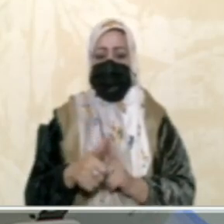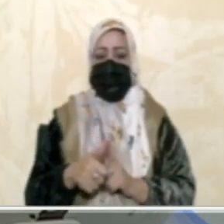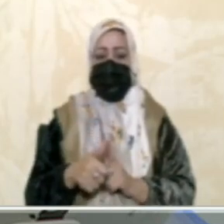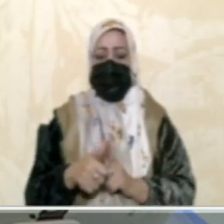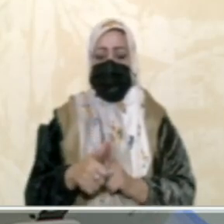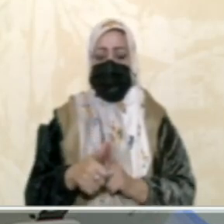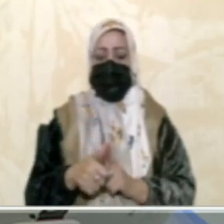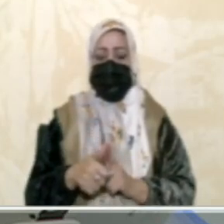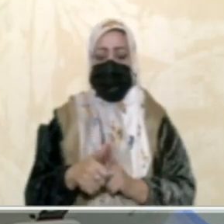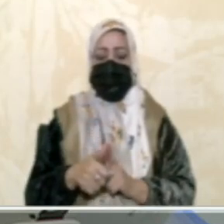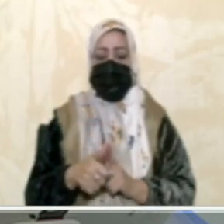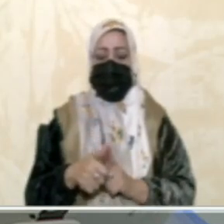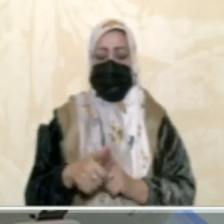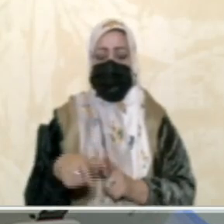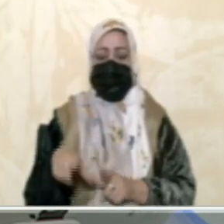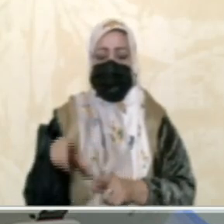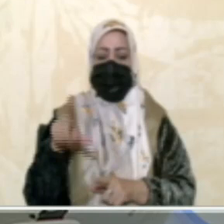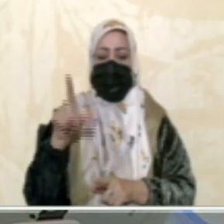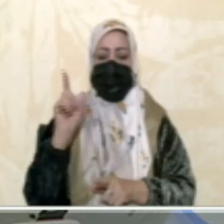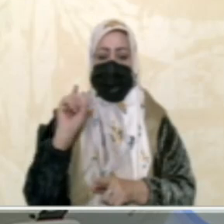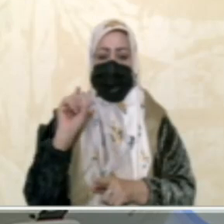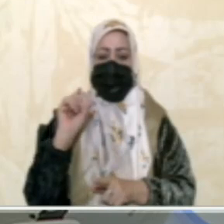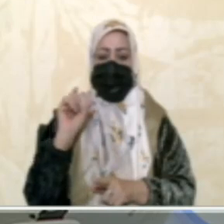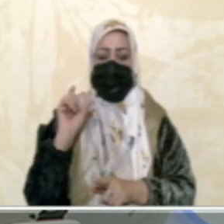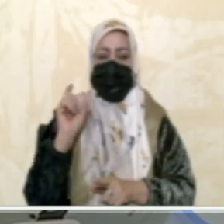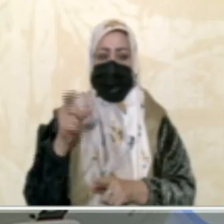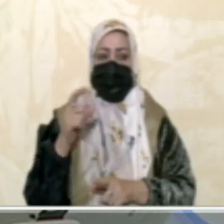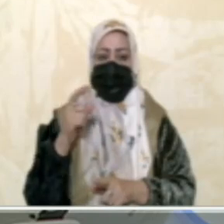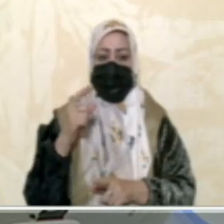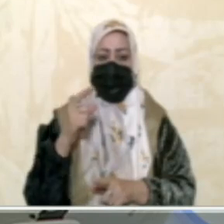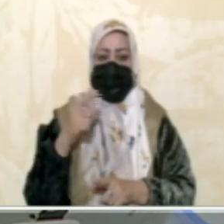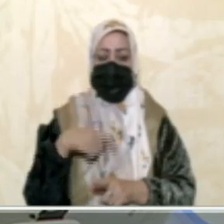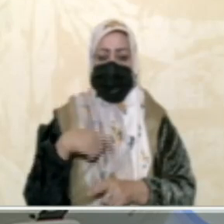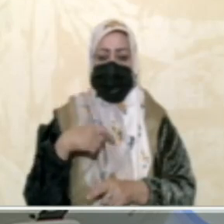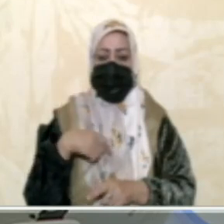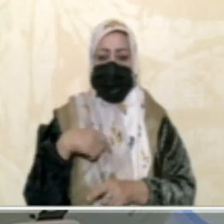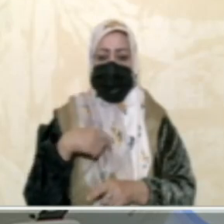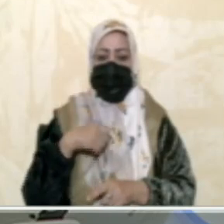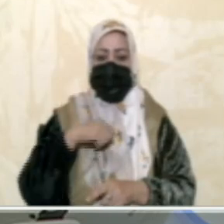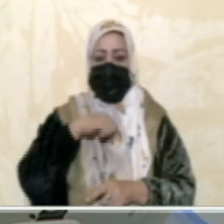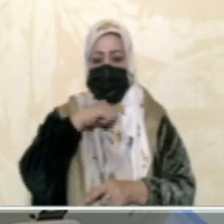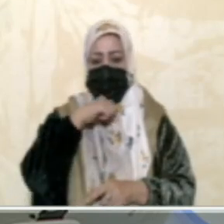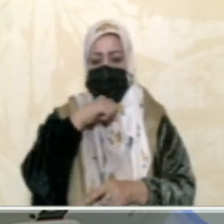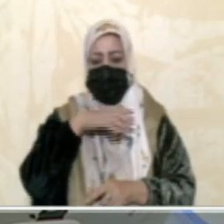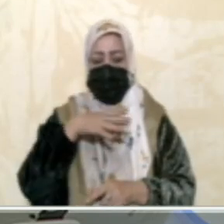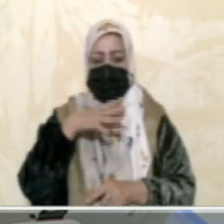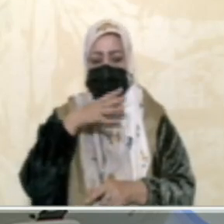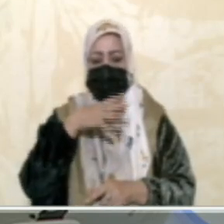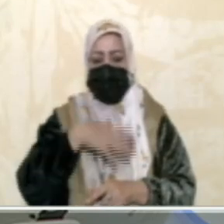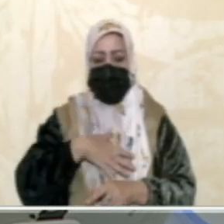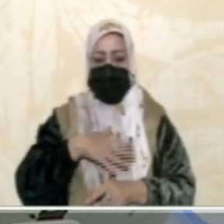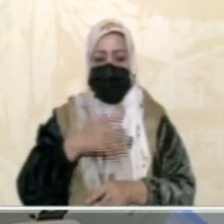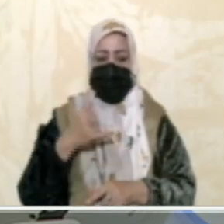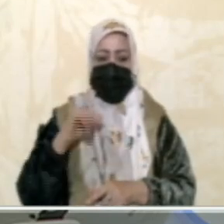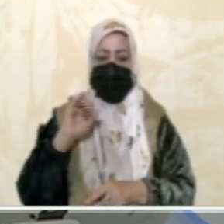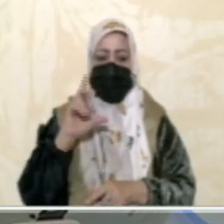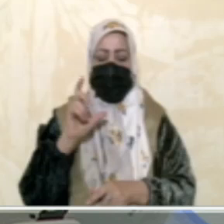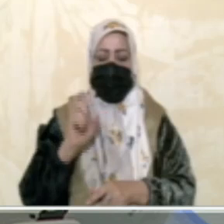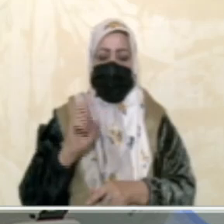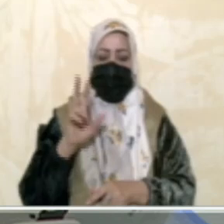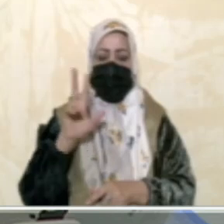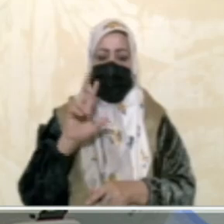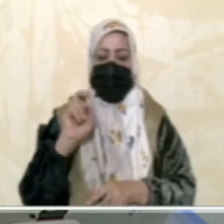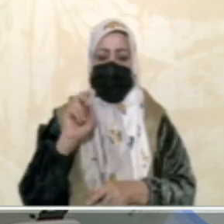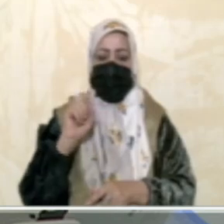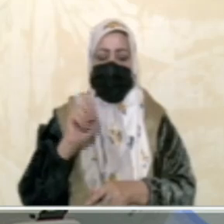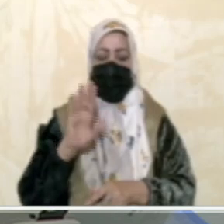انعى فضيله الشيخ محمد الفيتوري الطشاني رحمه الله